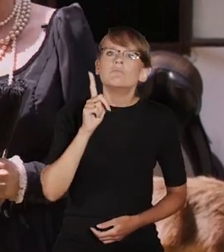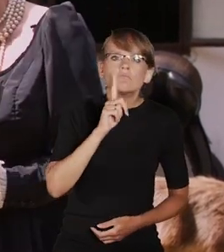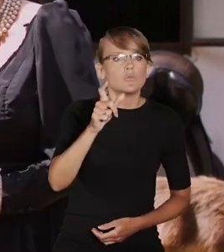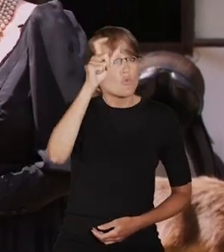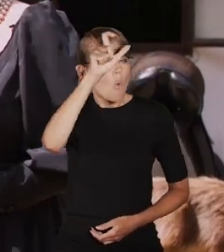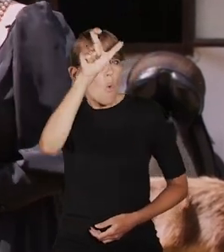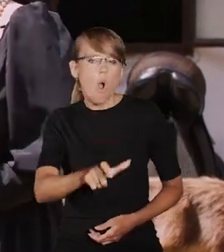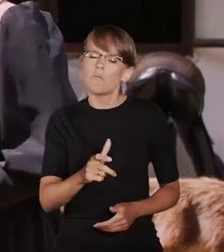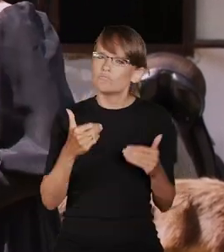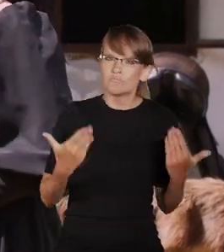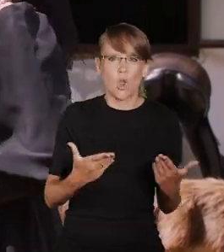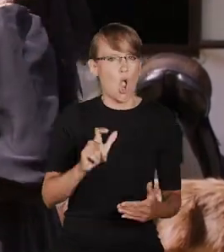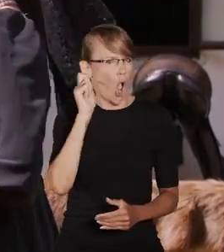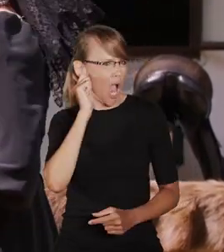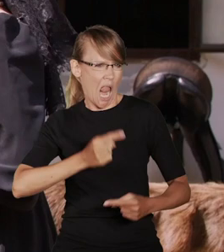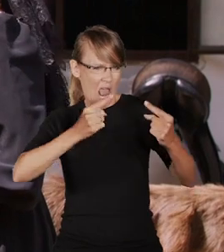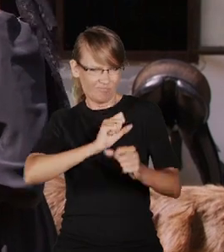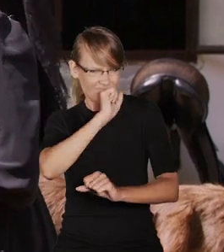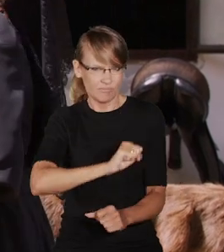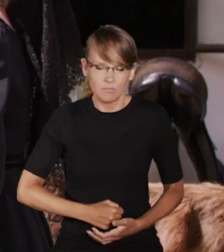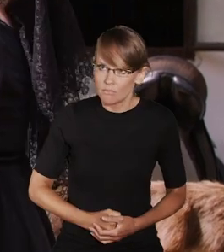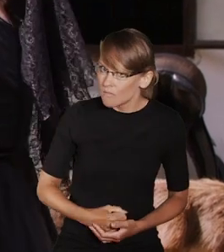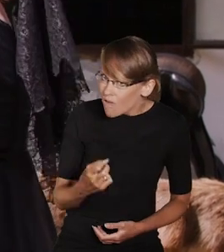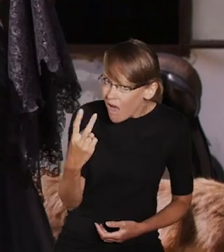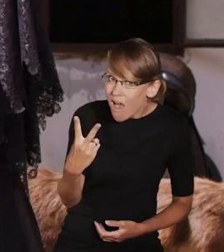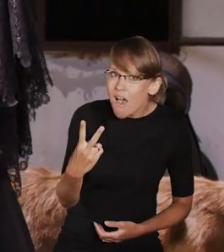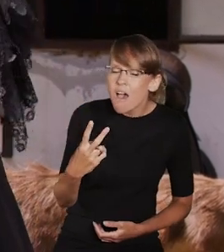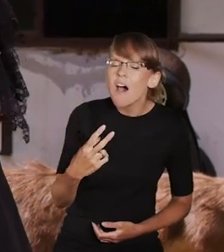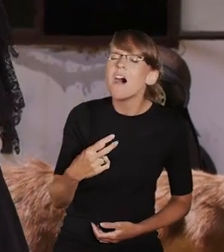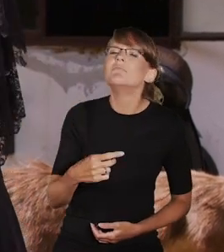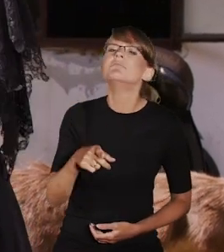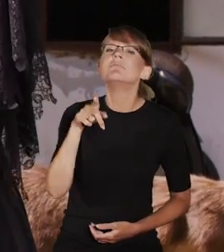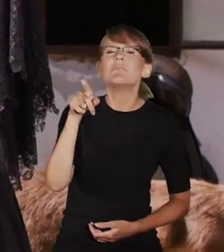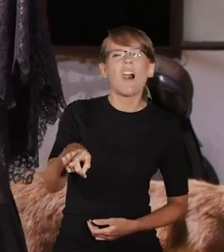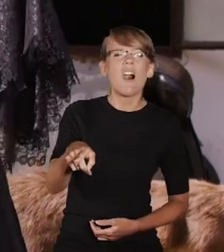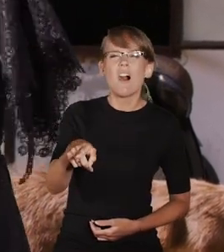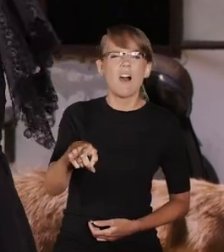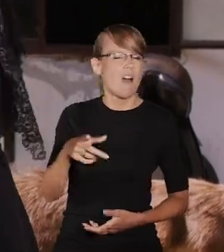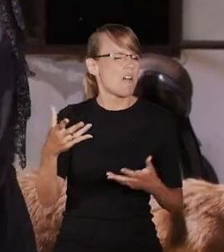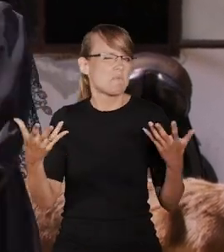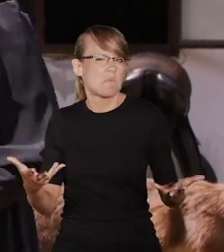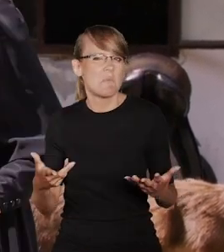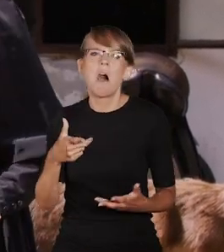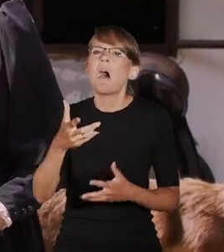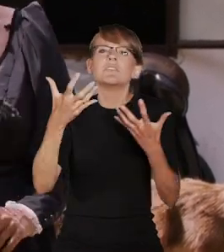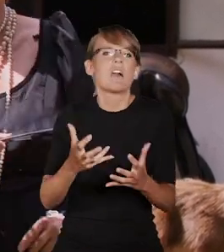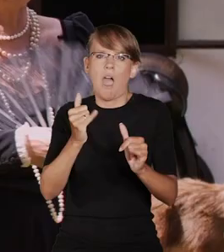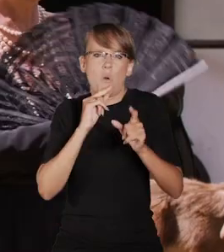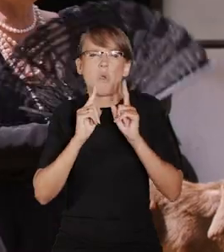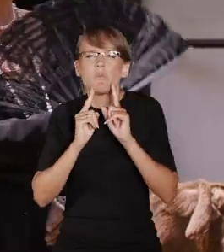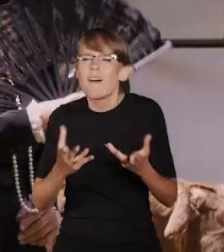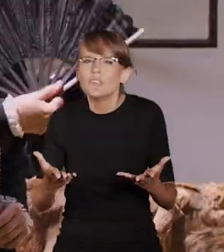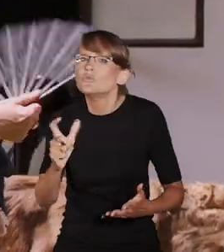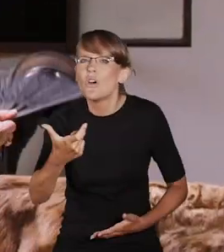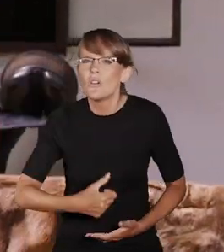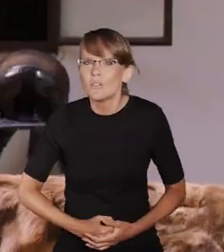że umiem. Nie, nie umie pan. Jest pan źle wychowany i grubianin. Przyzwoity człowiek nie rozmawia w ten sposób